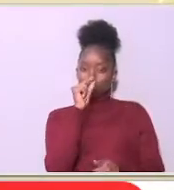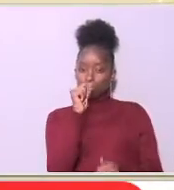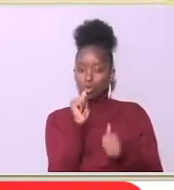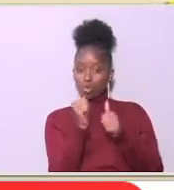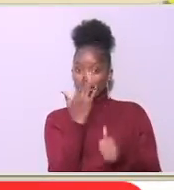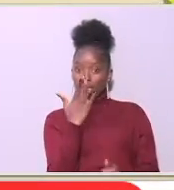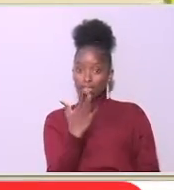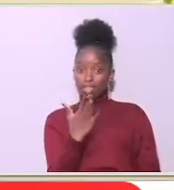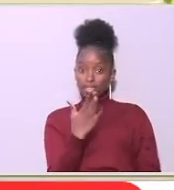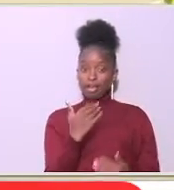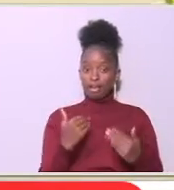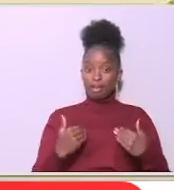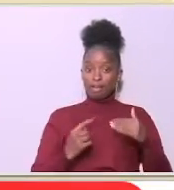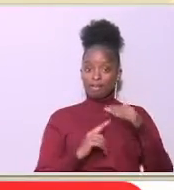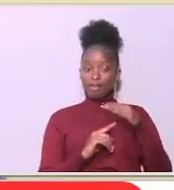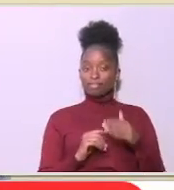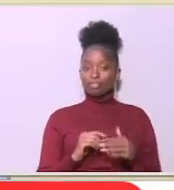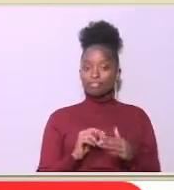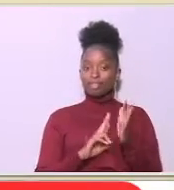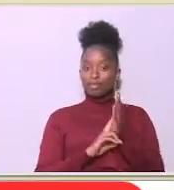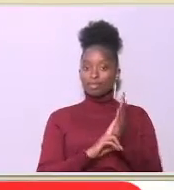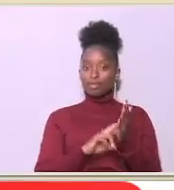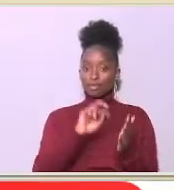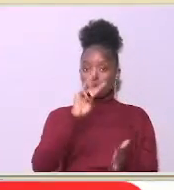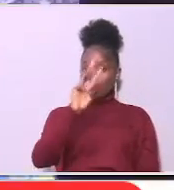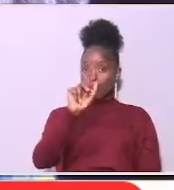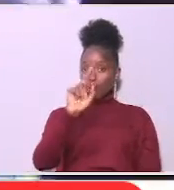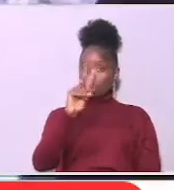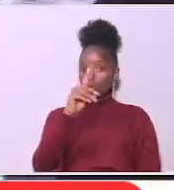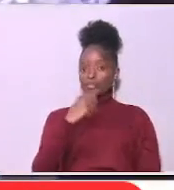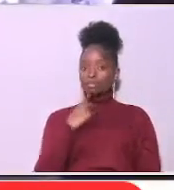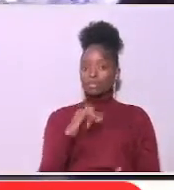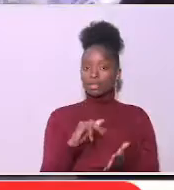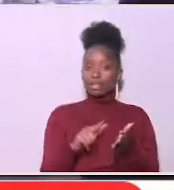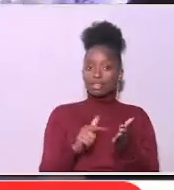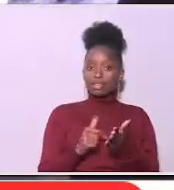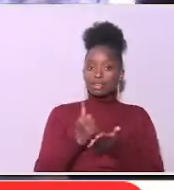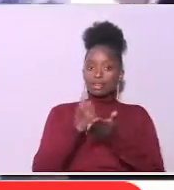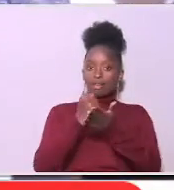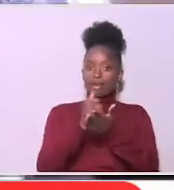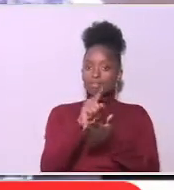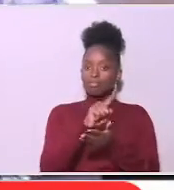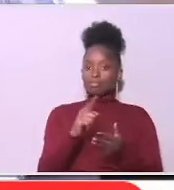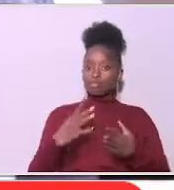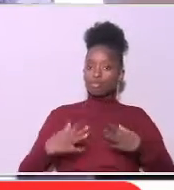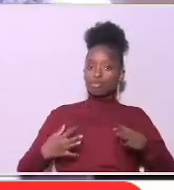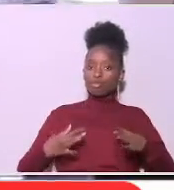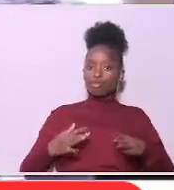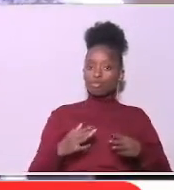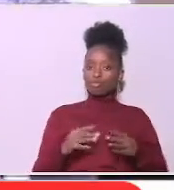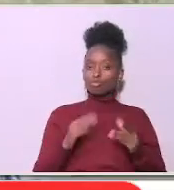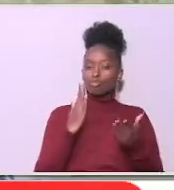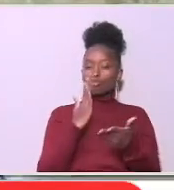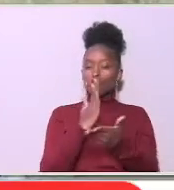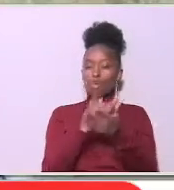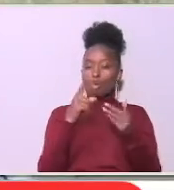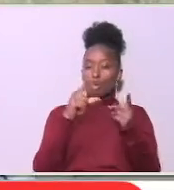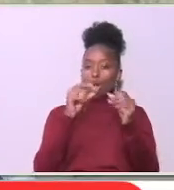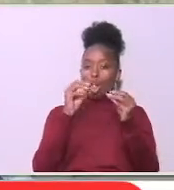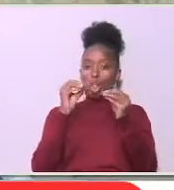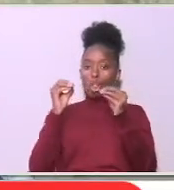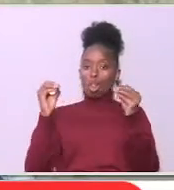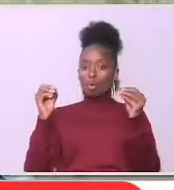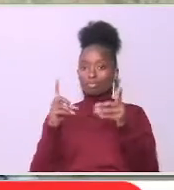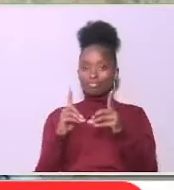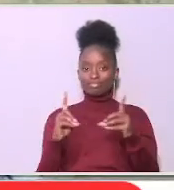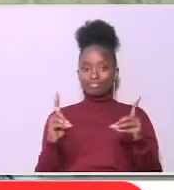anasema kuwa hatua hiyo inalenga kusaidia wakazi kutusafiri mwendo mrefu kupata huduma za matibabu. Sehemu ya Tuikut